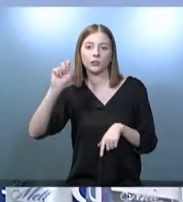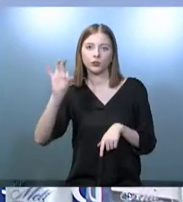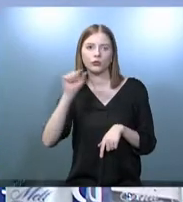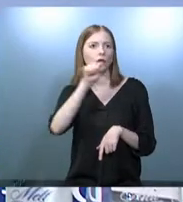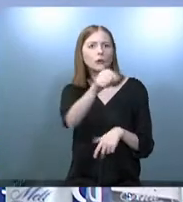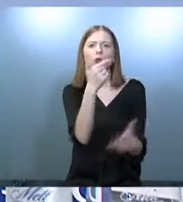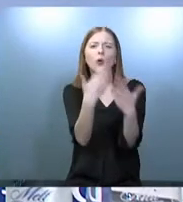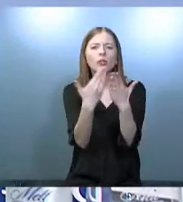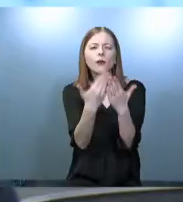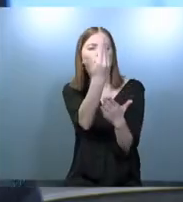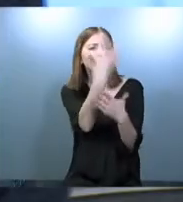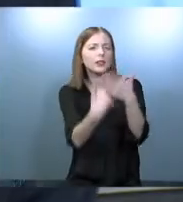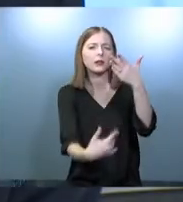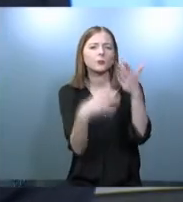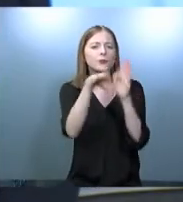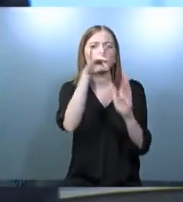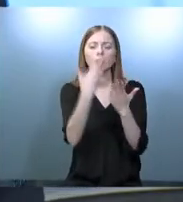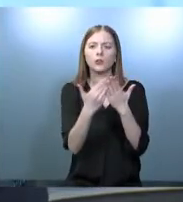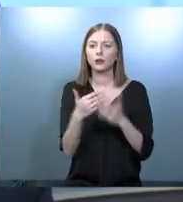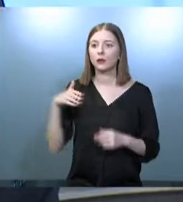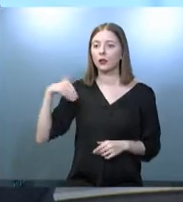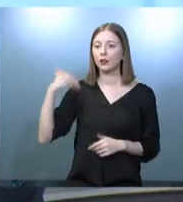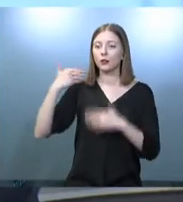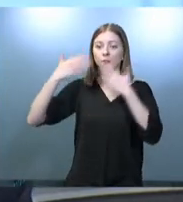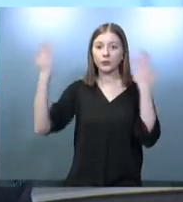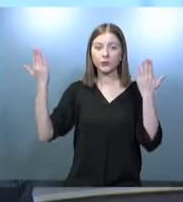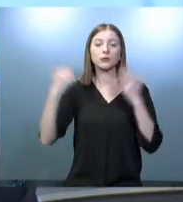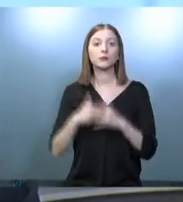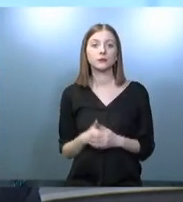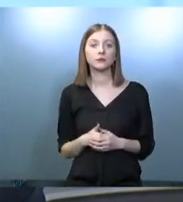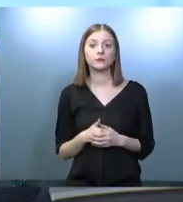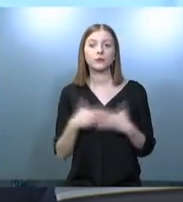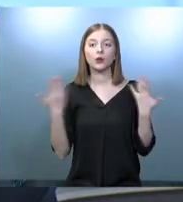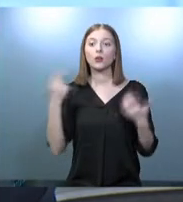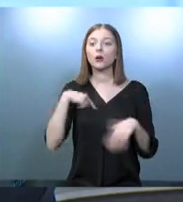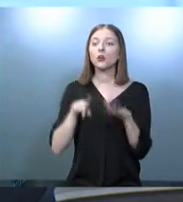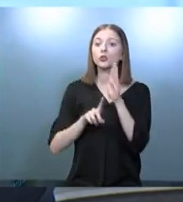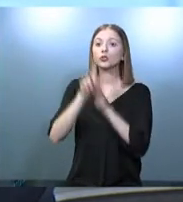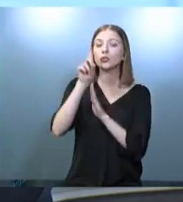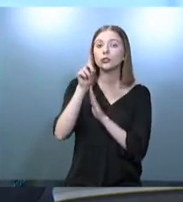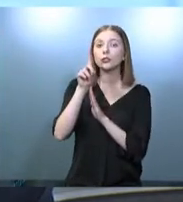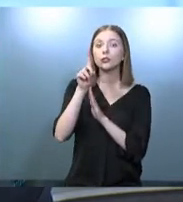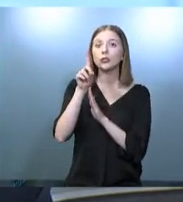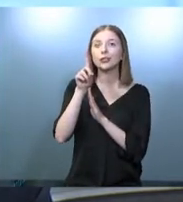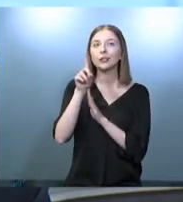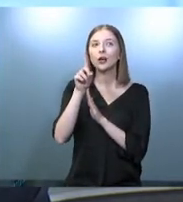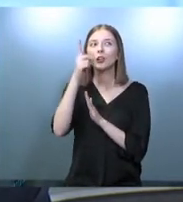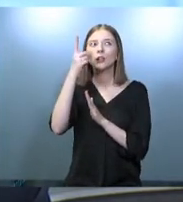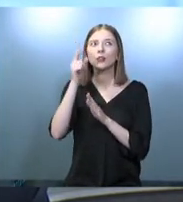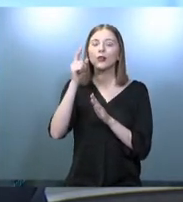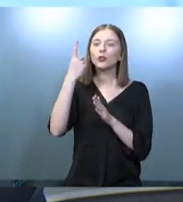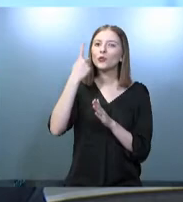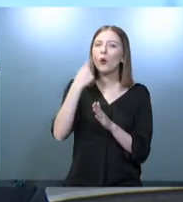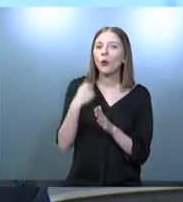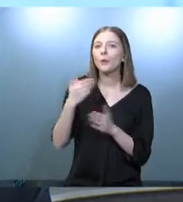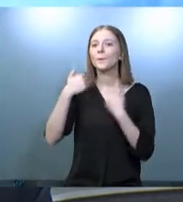sąrašas? Labą dieną, mėly kėdainiečiai. Iš tikrųjų, gal aš pradėsiu pirmiausiai padėkodamas jums visiems